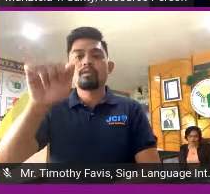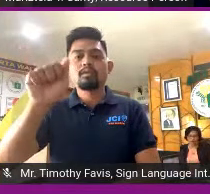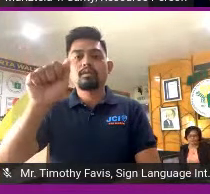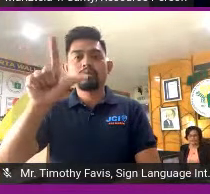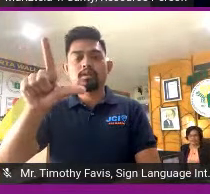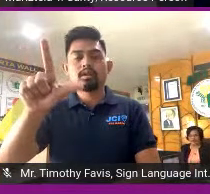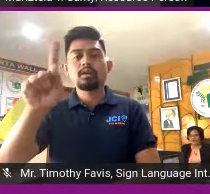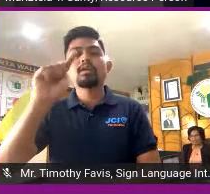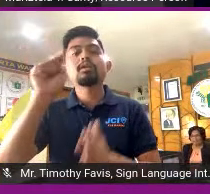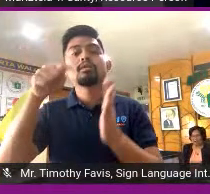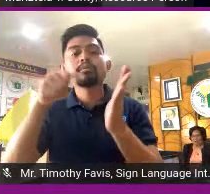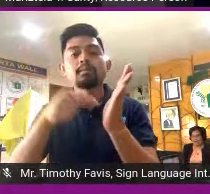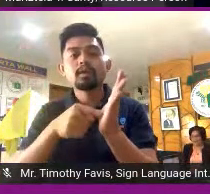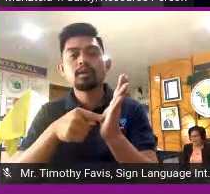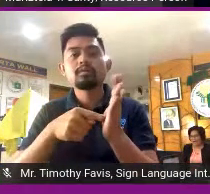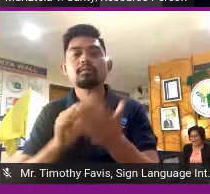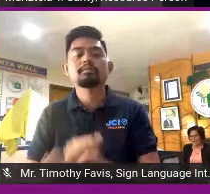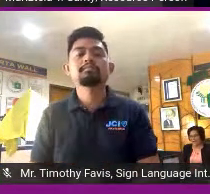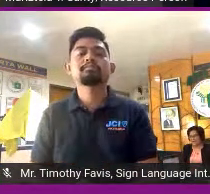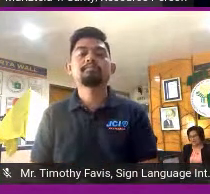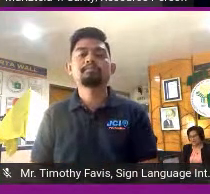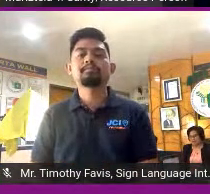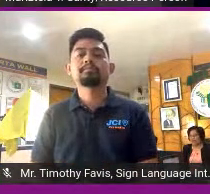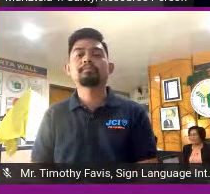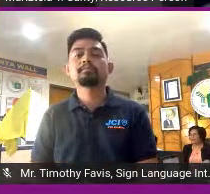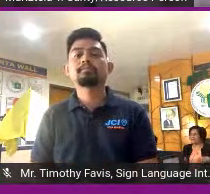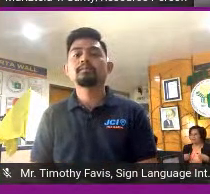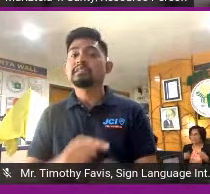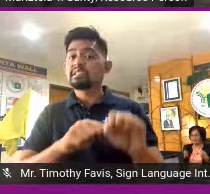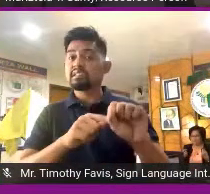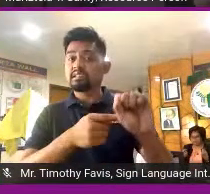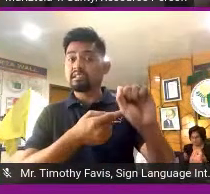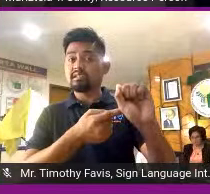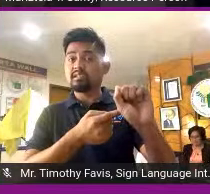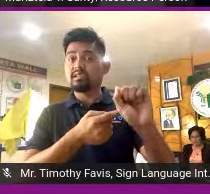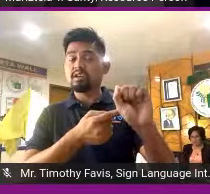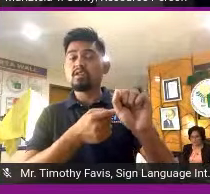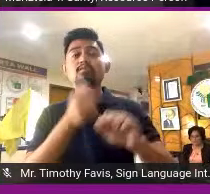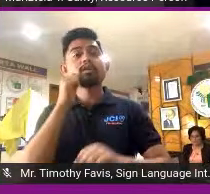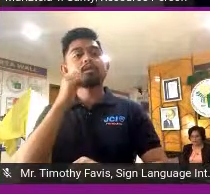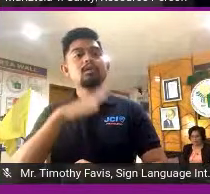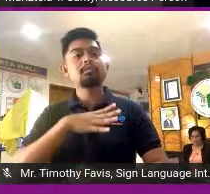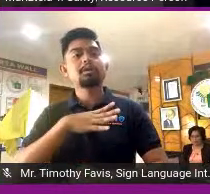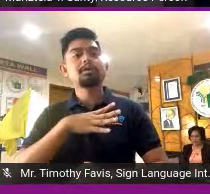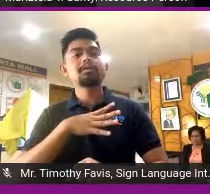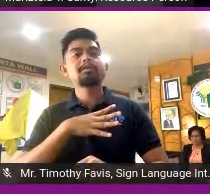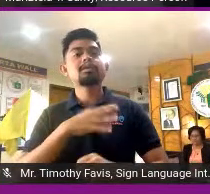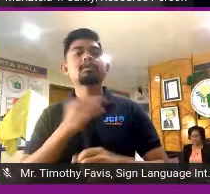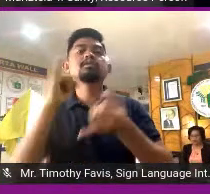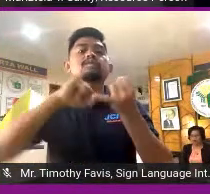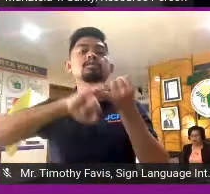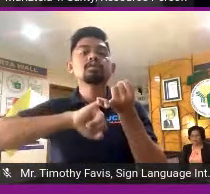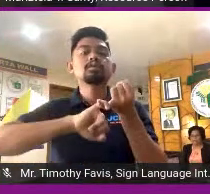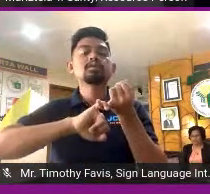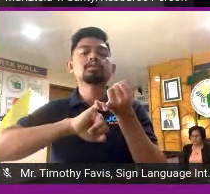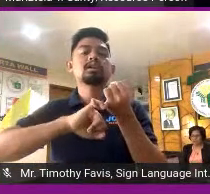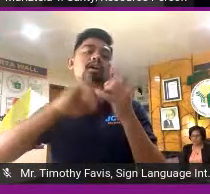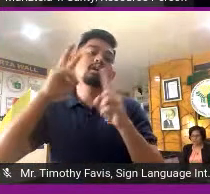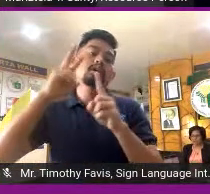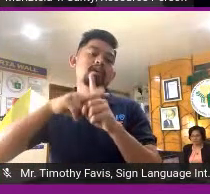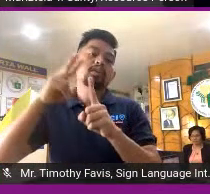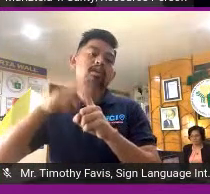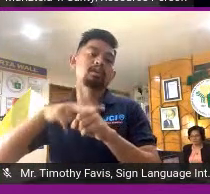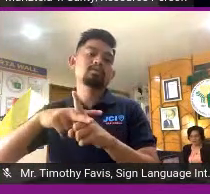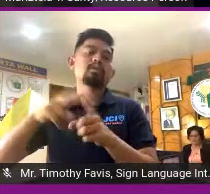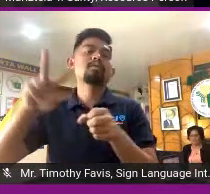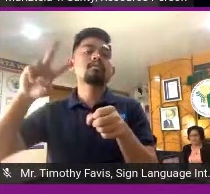doon na po nag-umpisa na ang kababaihan ay sumali na sa pag-election o pagboboto, organizer and